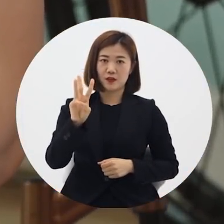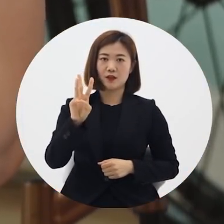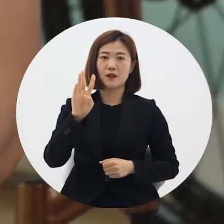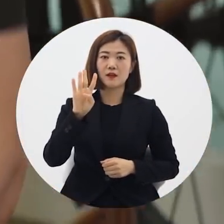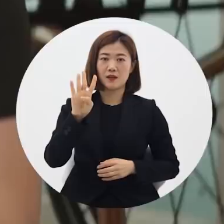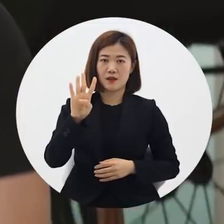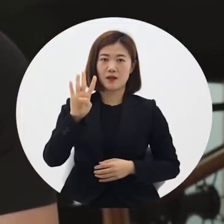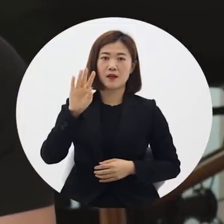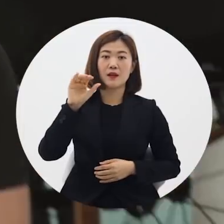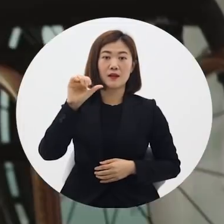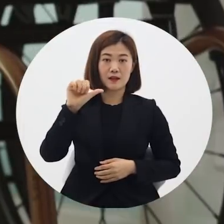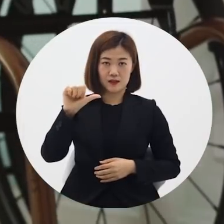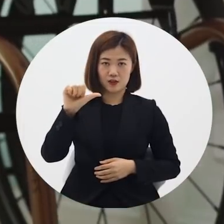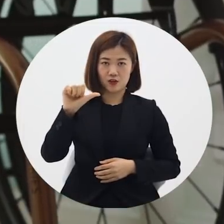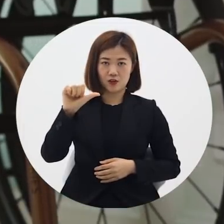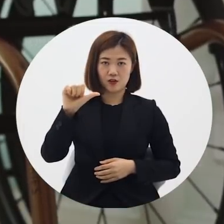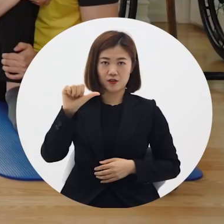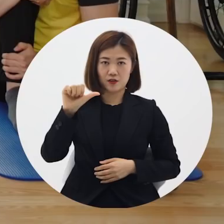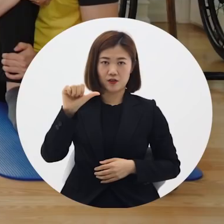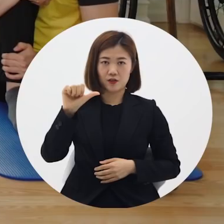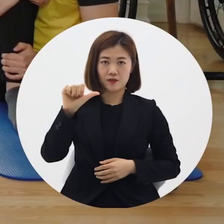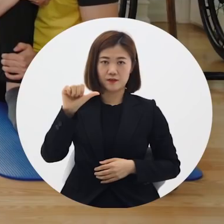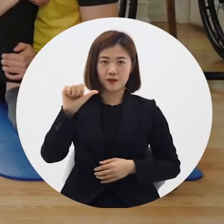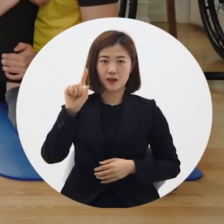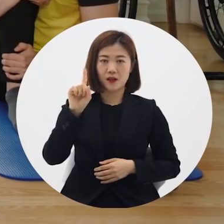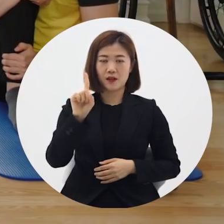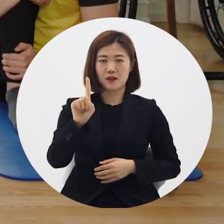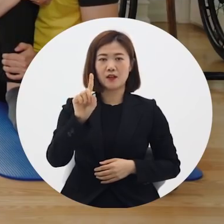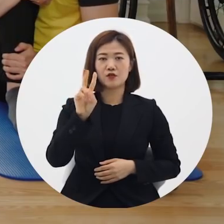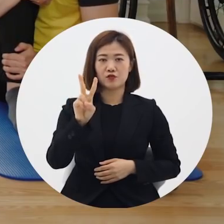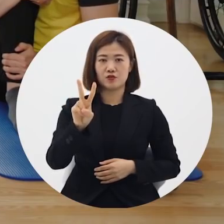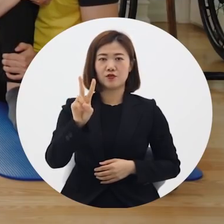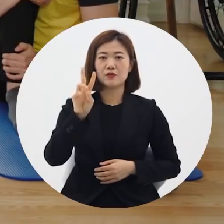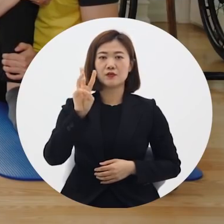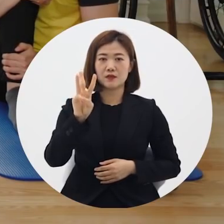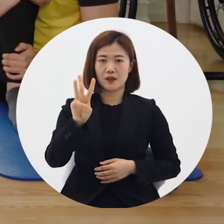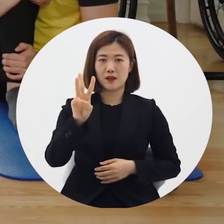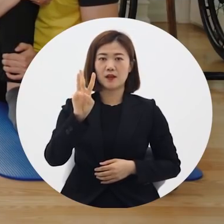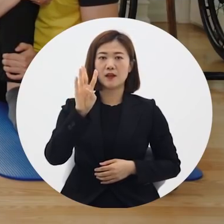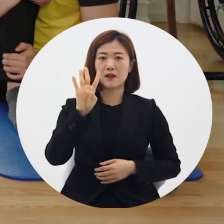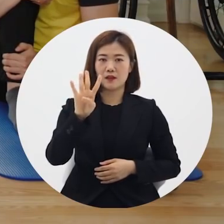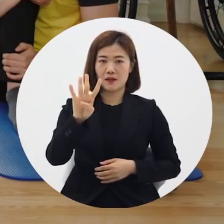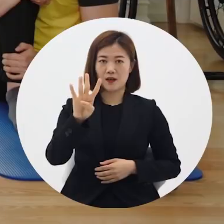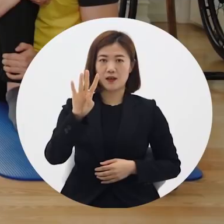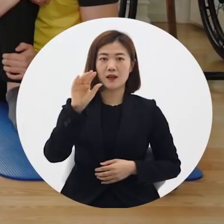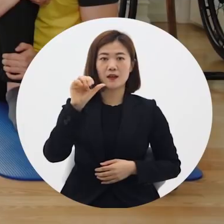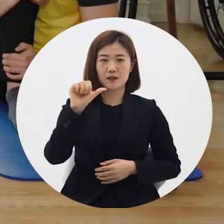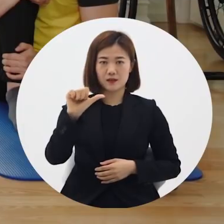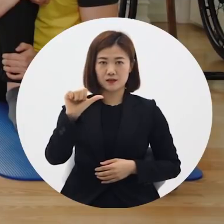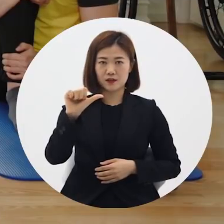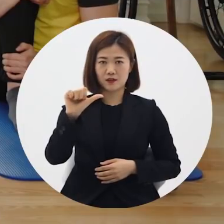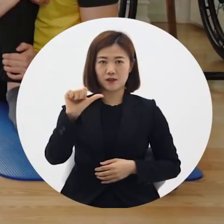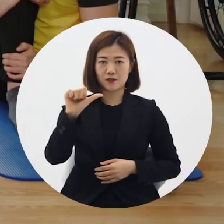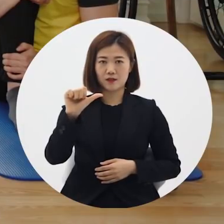셋, 넷, 다섯. 하나, 둘, 셋, 넷,